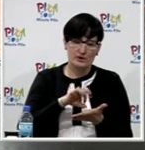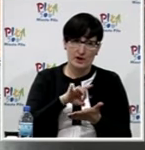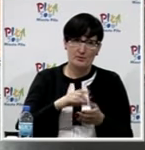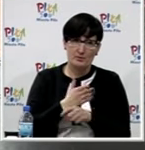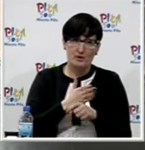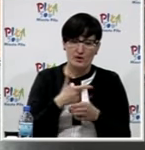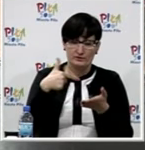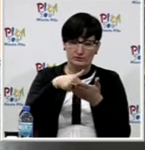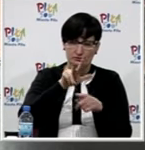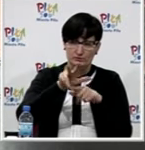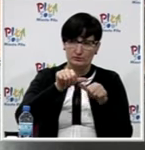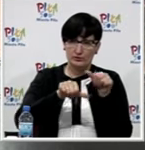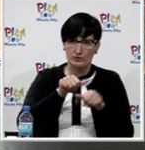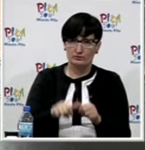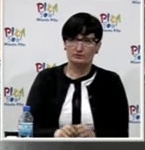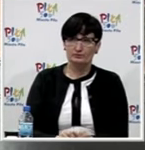roku.